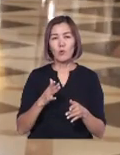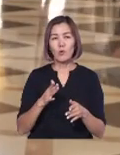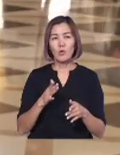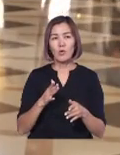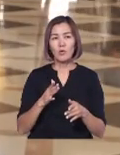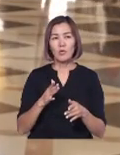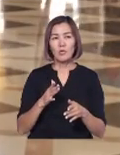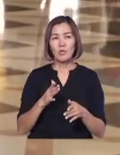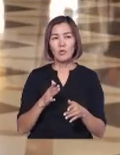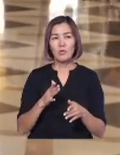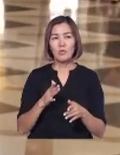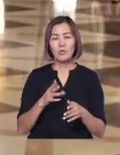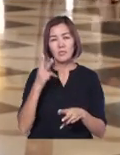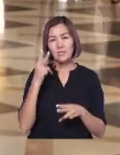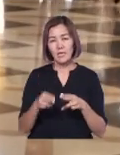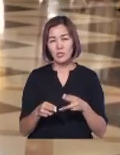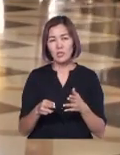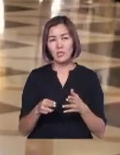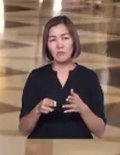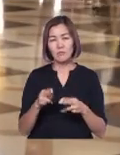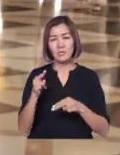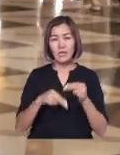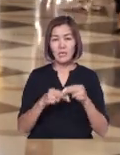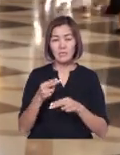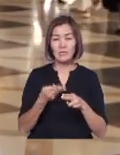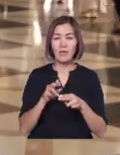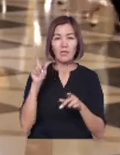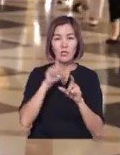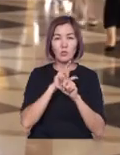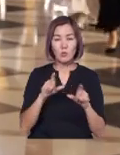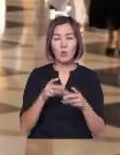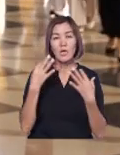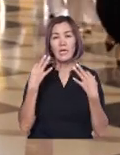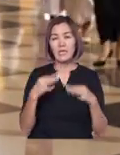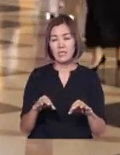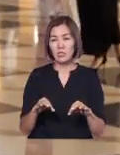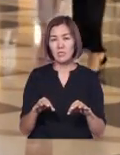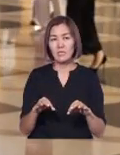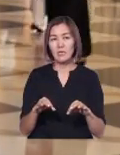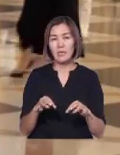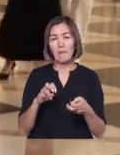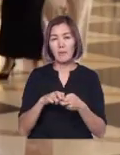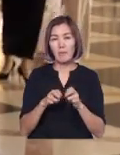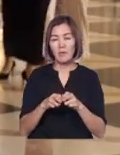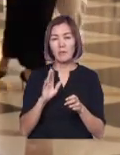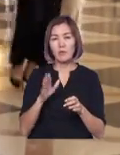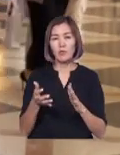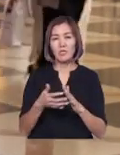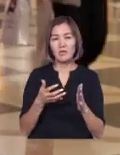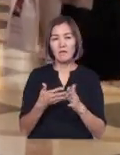Мы надеемся, что с окончанием строительства этой школы разрешится проблема